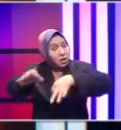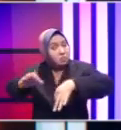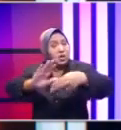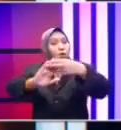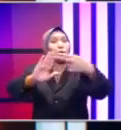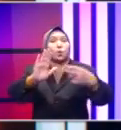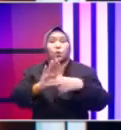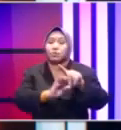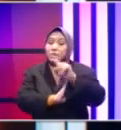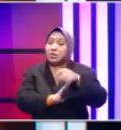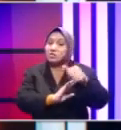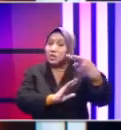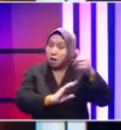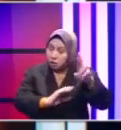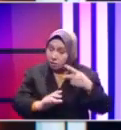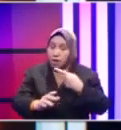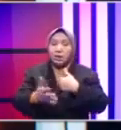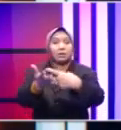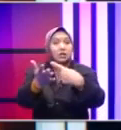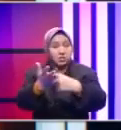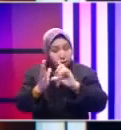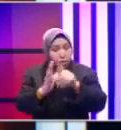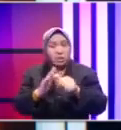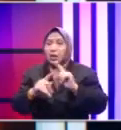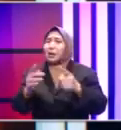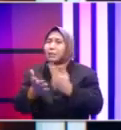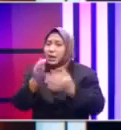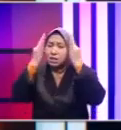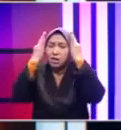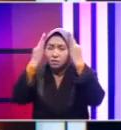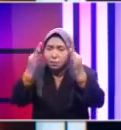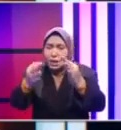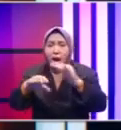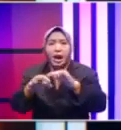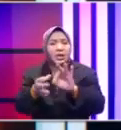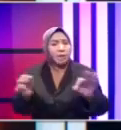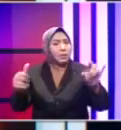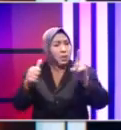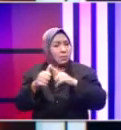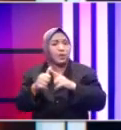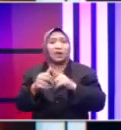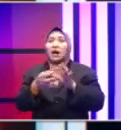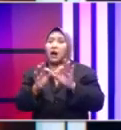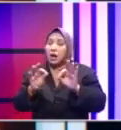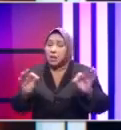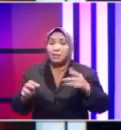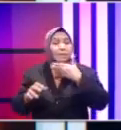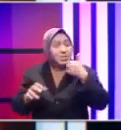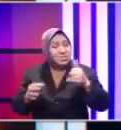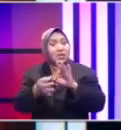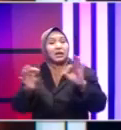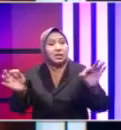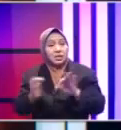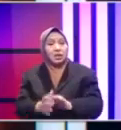Yaman kita akan bincangkan sebentar lagi tetap ia penyakit anak fokus pada ayahnya pertama ini adalah ayat kode SM ia menarik Ayah ini